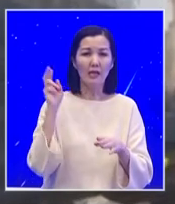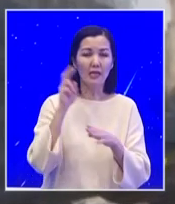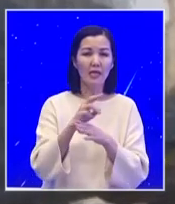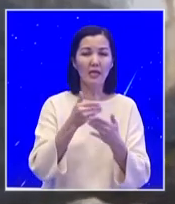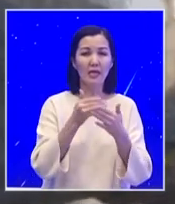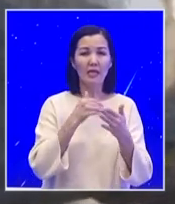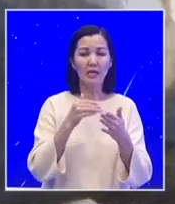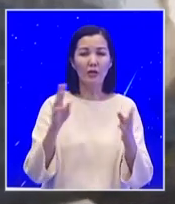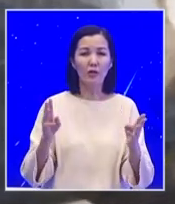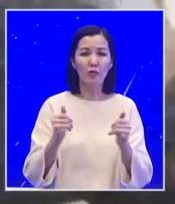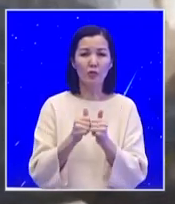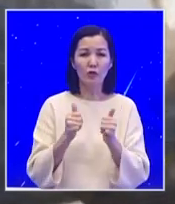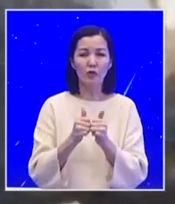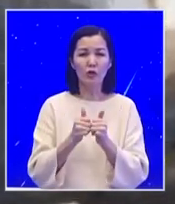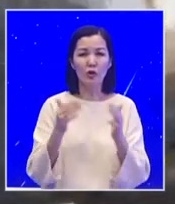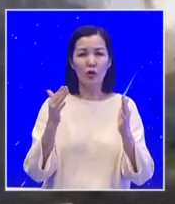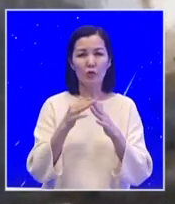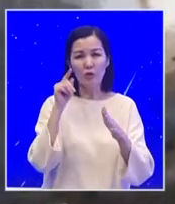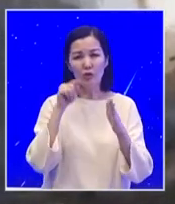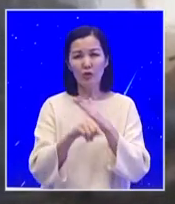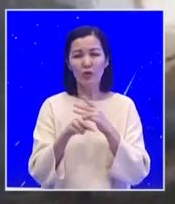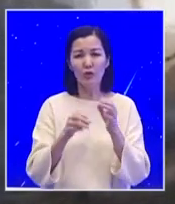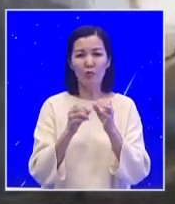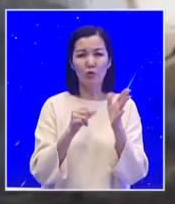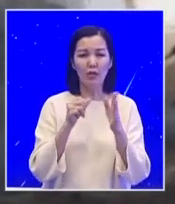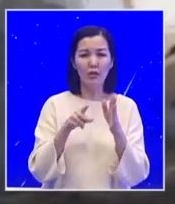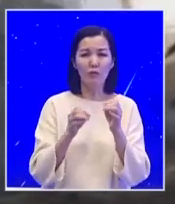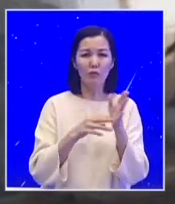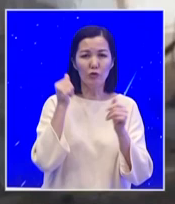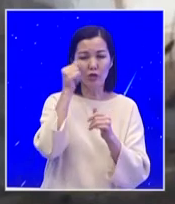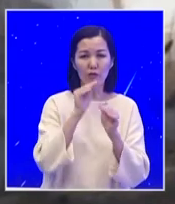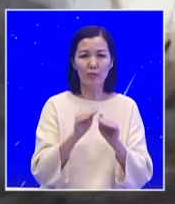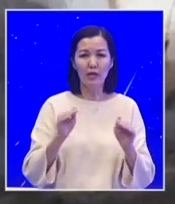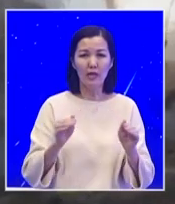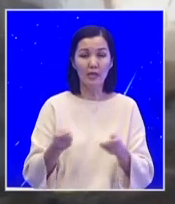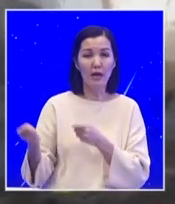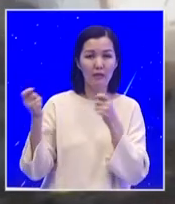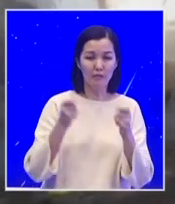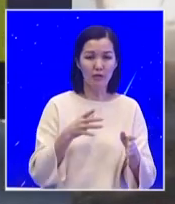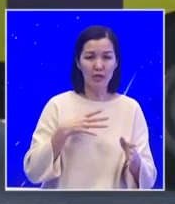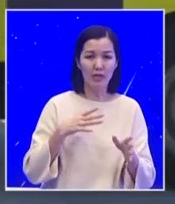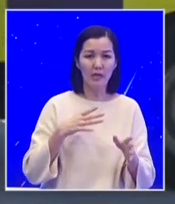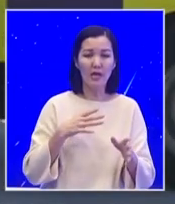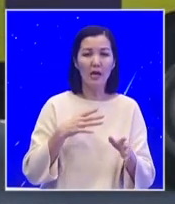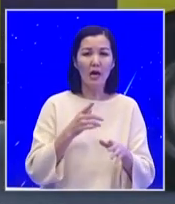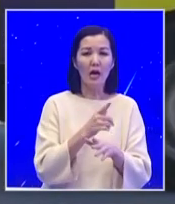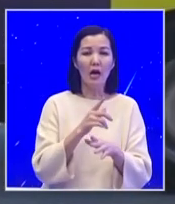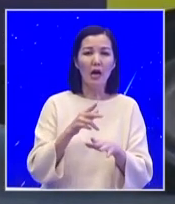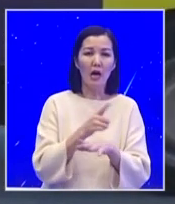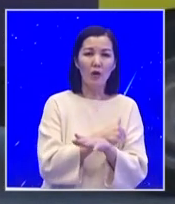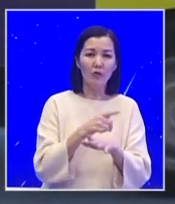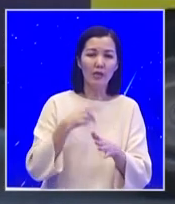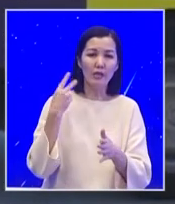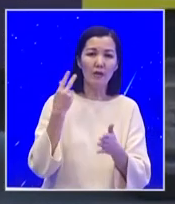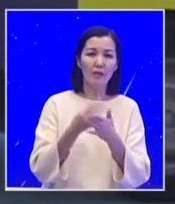дейін көршілер жанып жатқан үйден 2016-2017 жылы туылған балаларды алып шыққан. Алайда аудандық аурухана